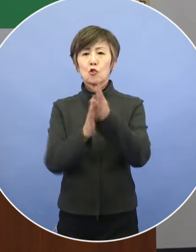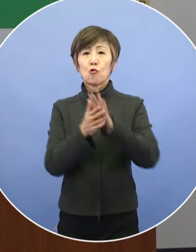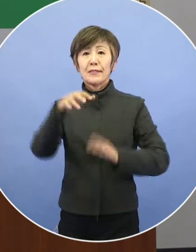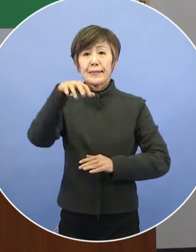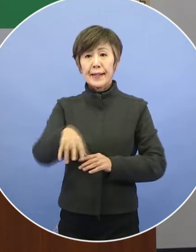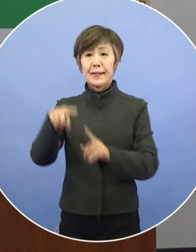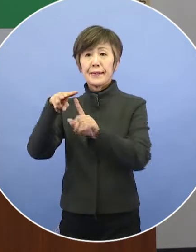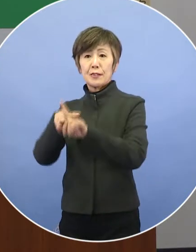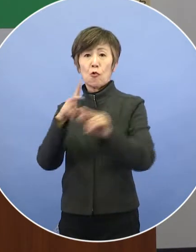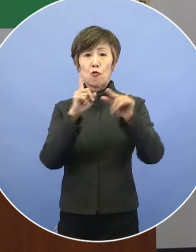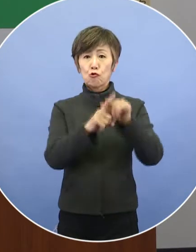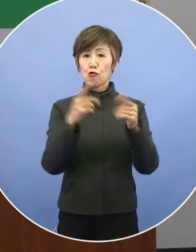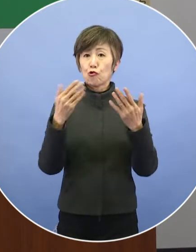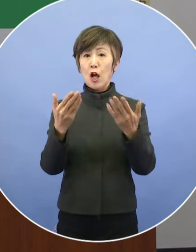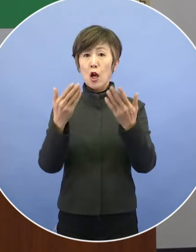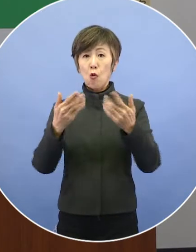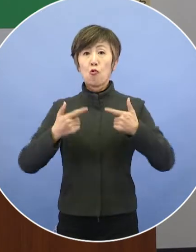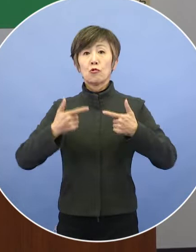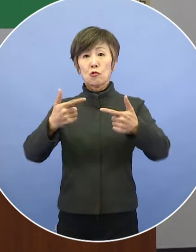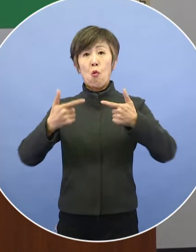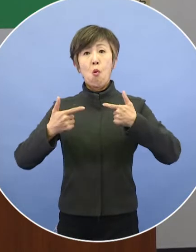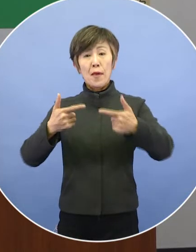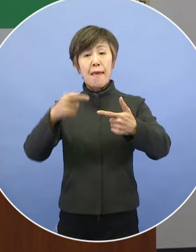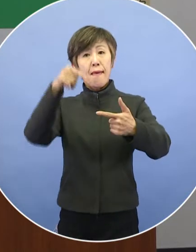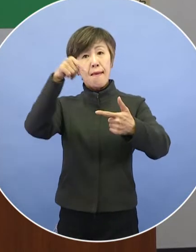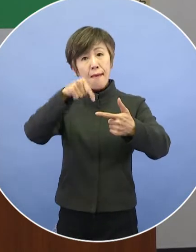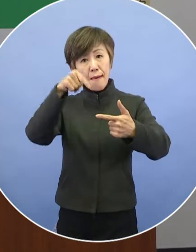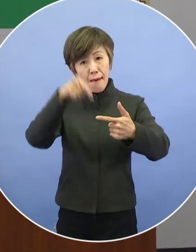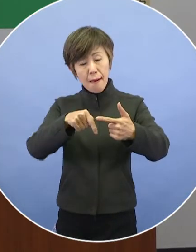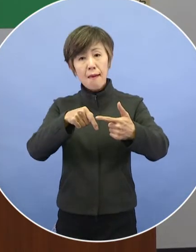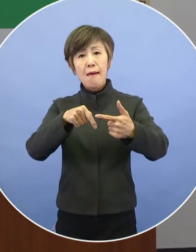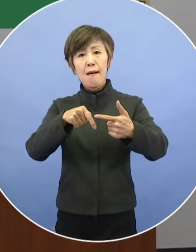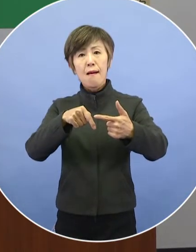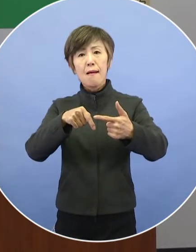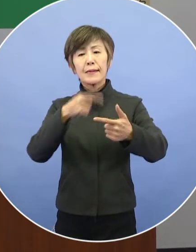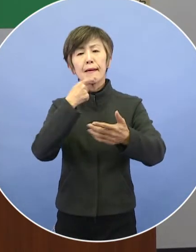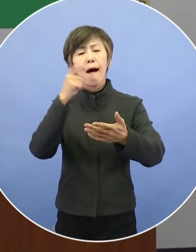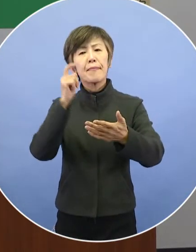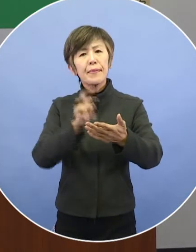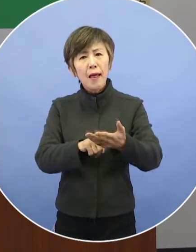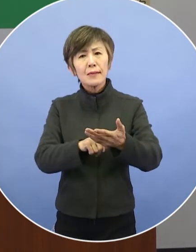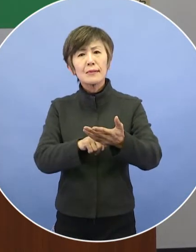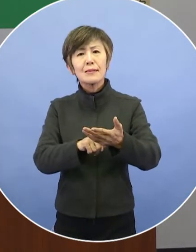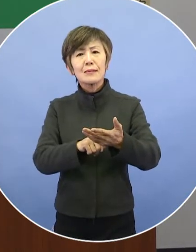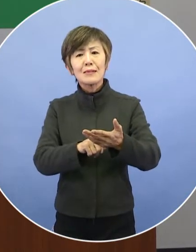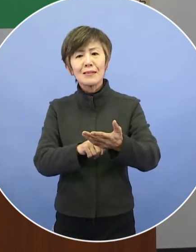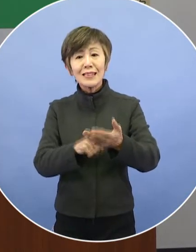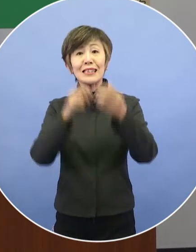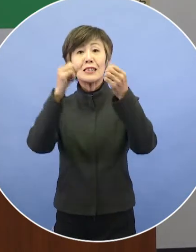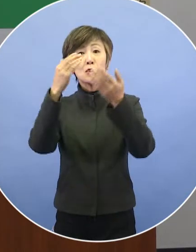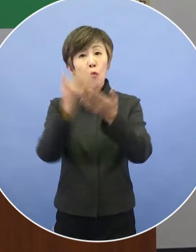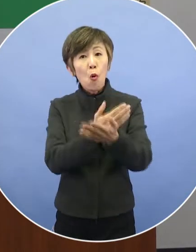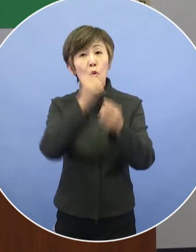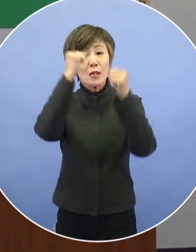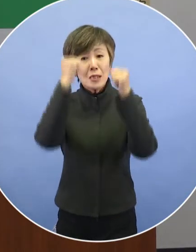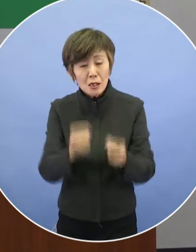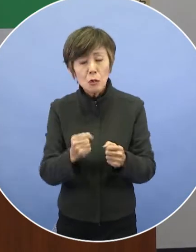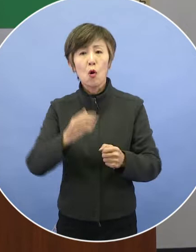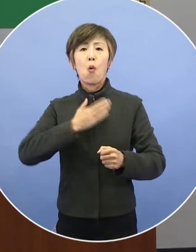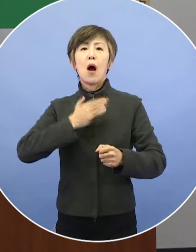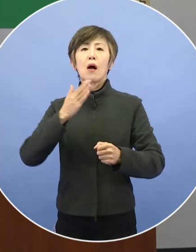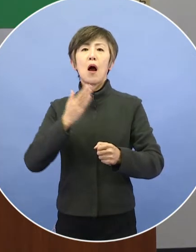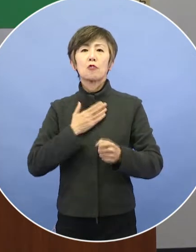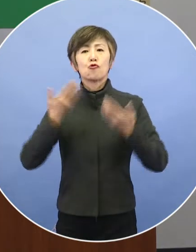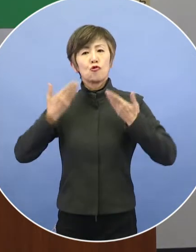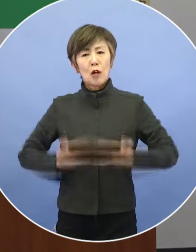ですとか小中学校など送迎車両に対する簡単に警報オブザーが鳴るようなこういったようなです